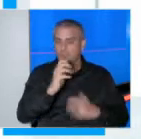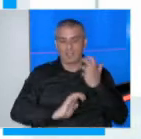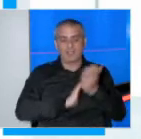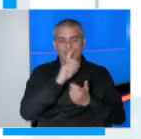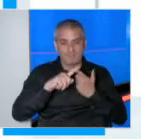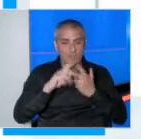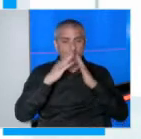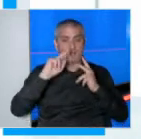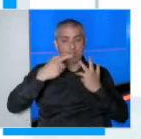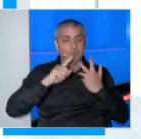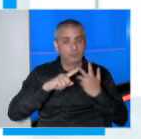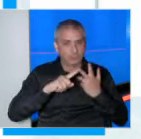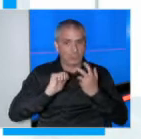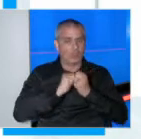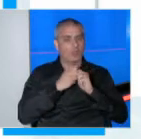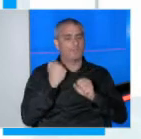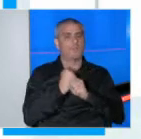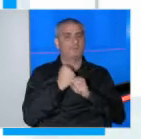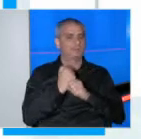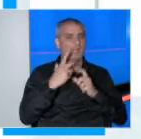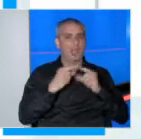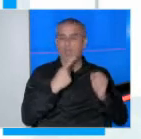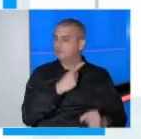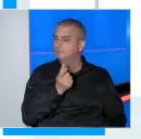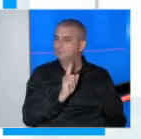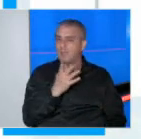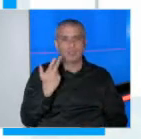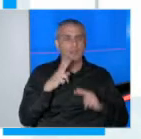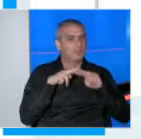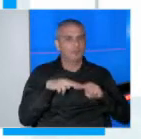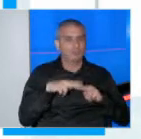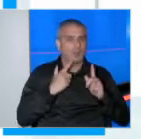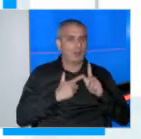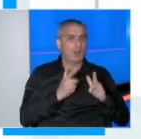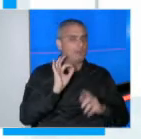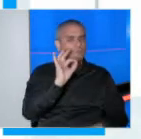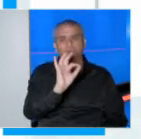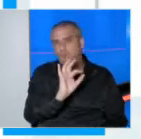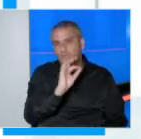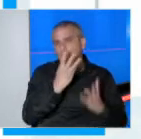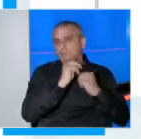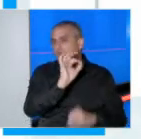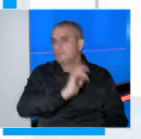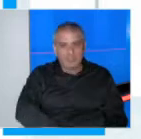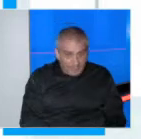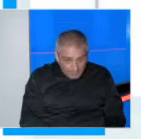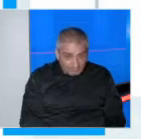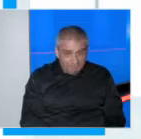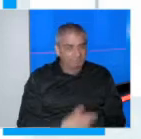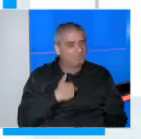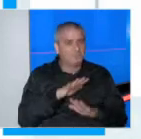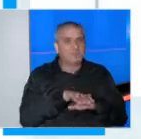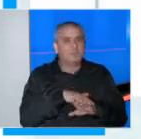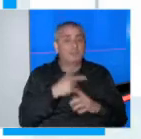באינטיפאדות, בלבנון השנייה ובמבצעי עזה. מי היה נותר להילחם עבורך ועבור משפחתך? אני חש